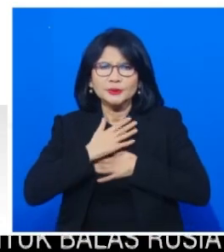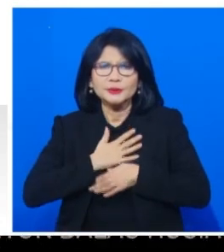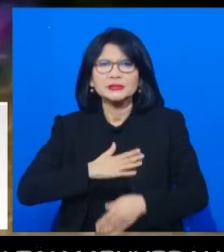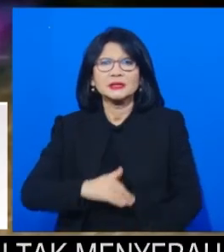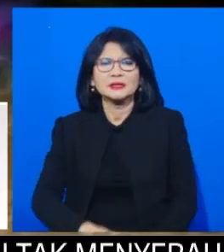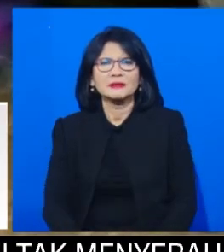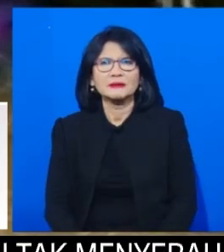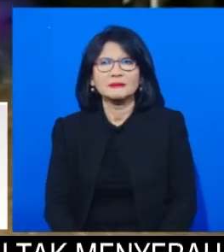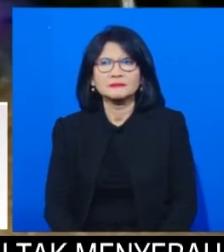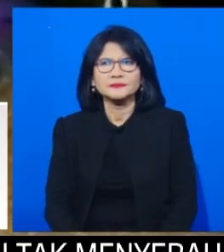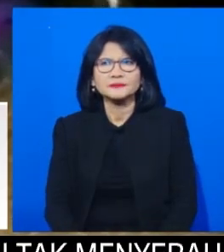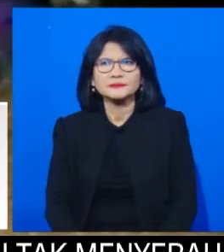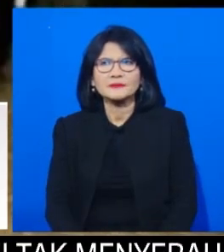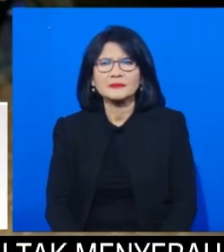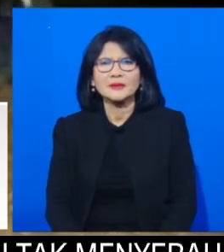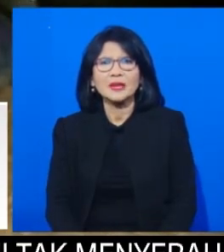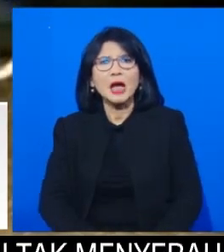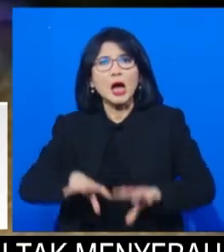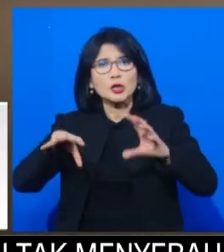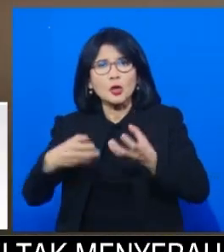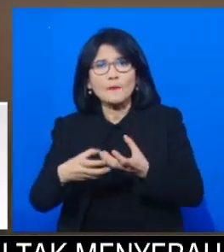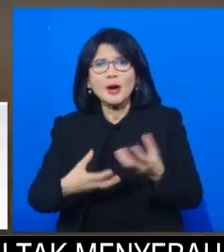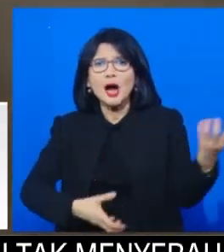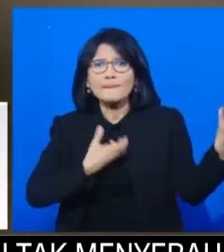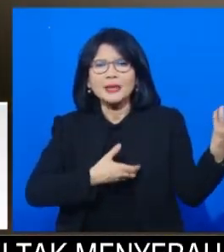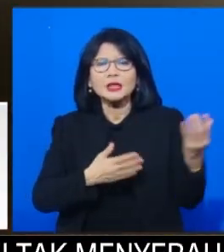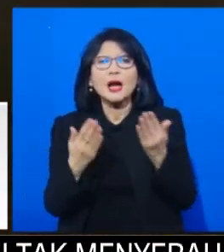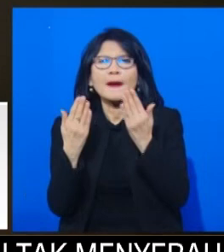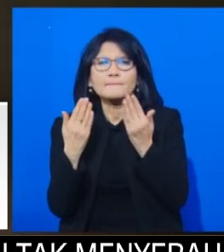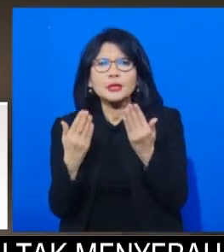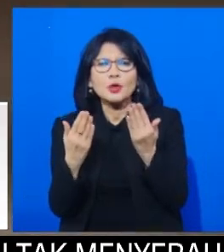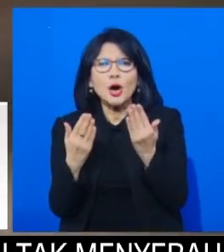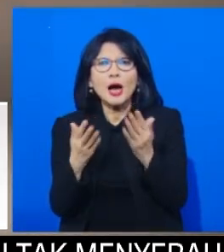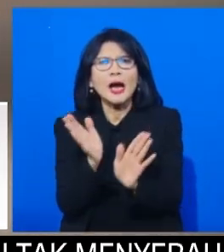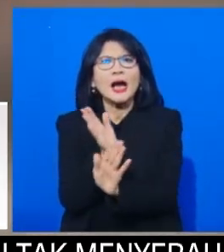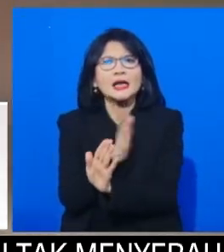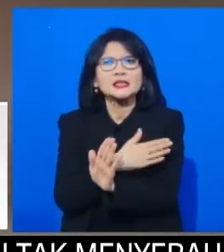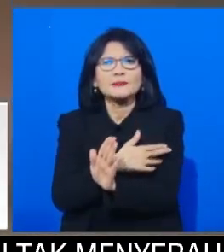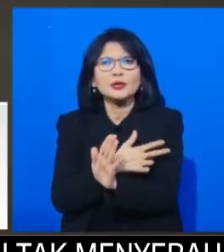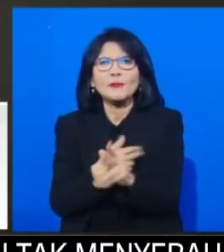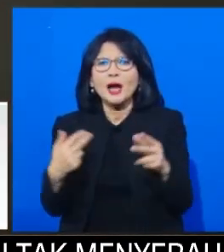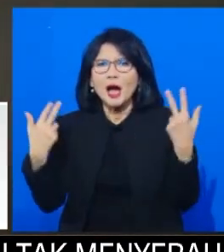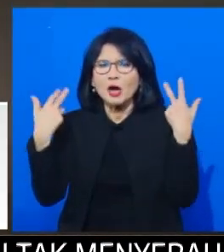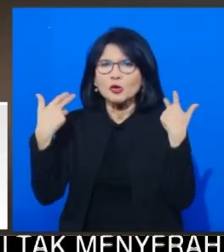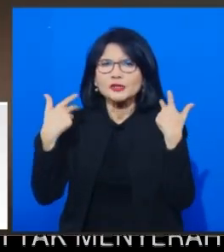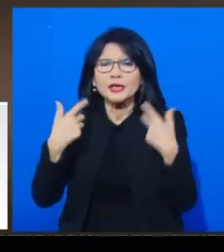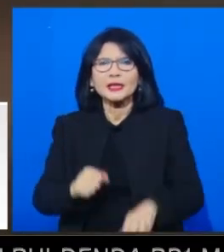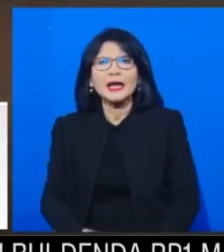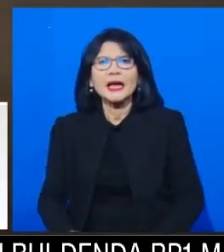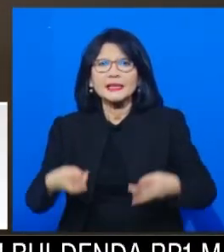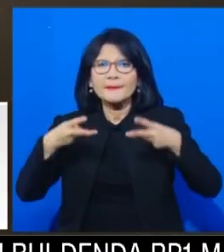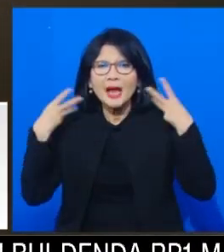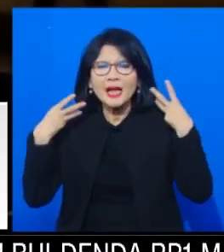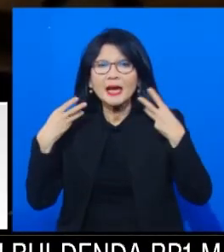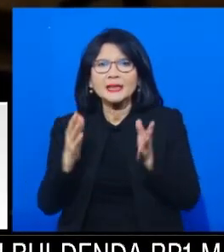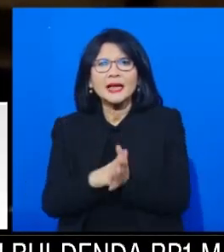sosial. Pihak JKT48 menggelar doa sebelum konsernya di Malang pada 13 Juli dan di Solo pada 14